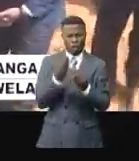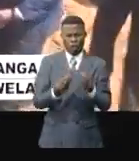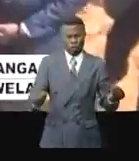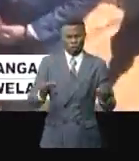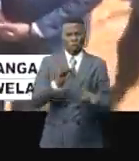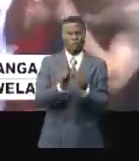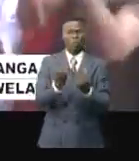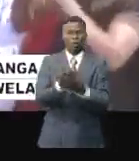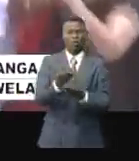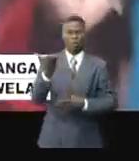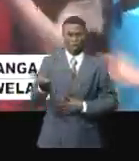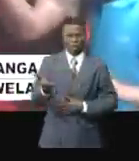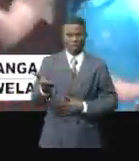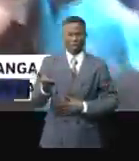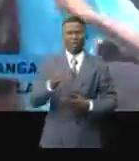ce dossier.